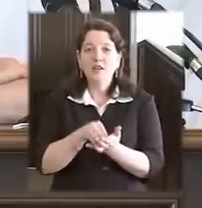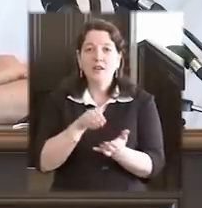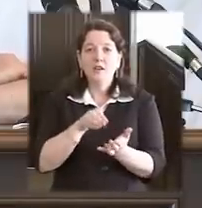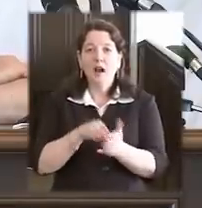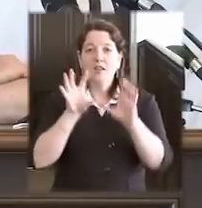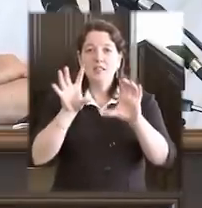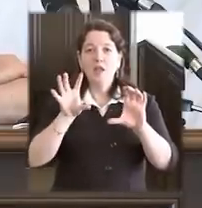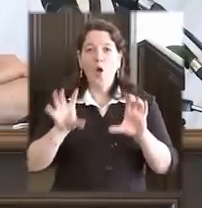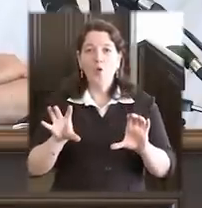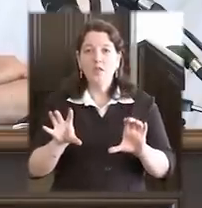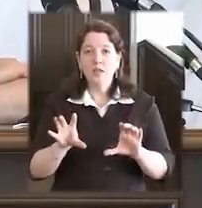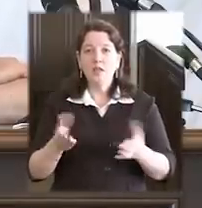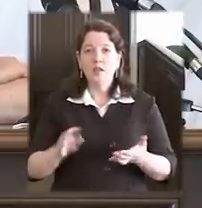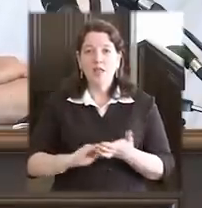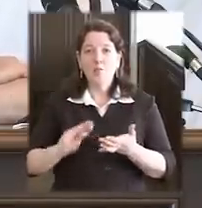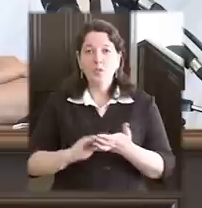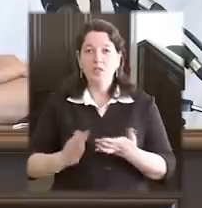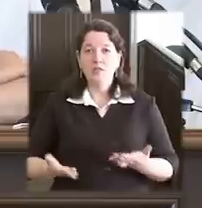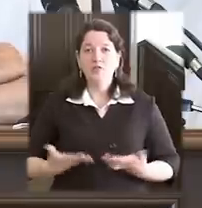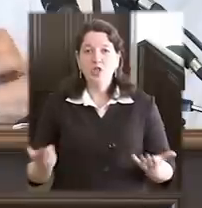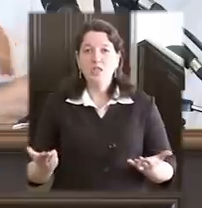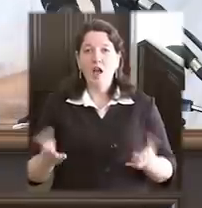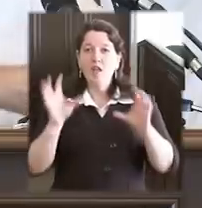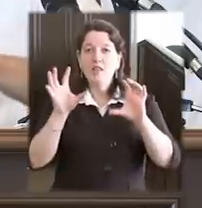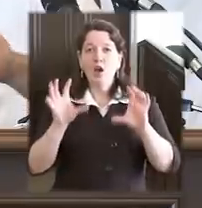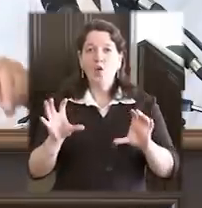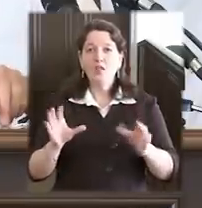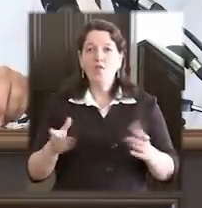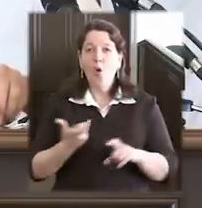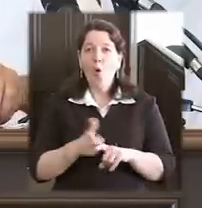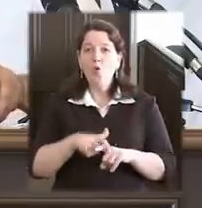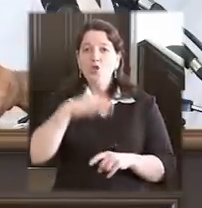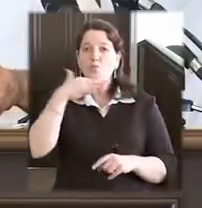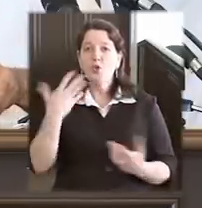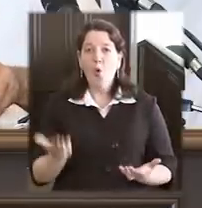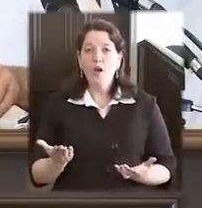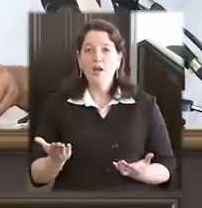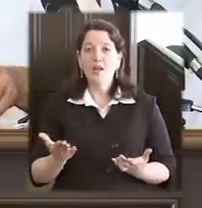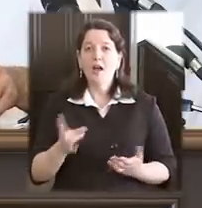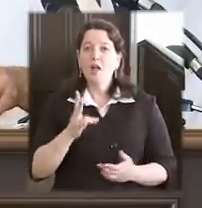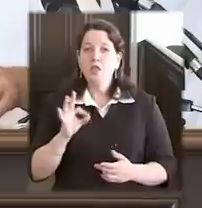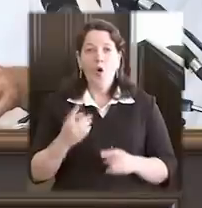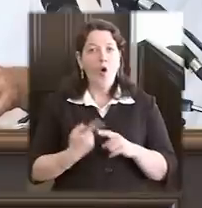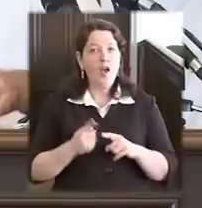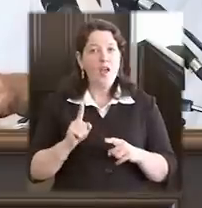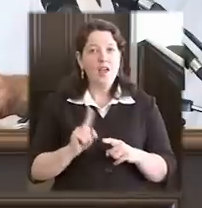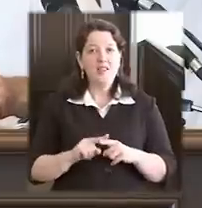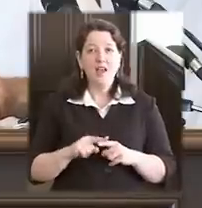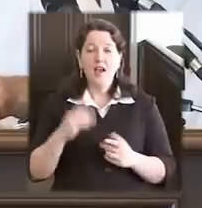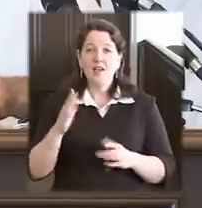законы, которые наблюдаем мы. Какие? Законов, конечно, немало в нашей человеческой жизни,